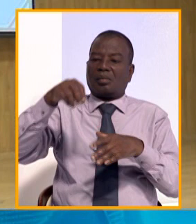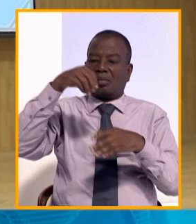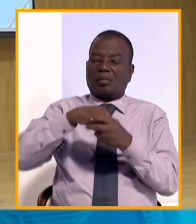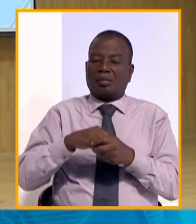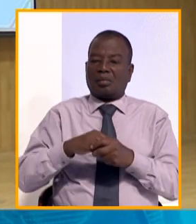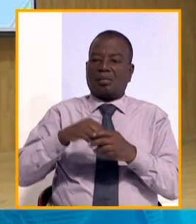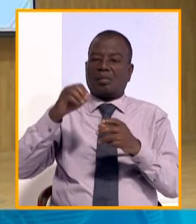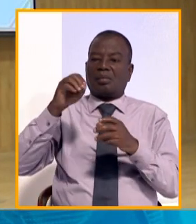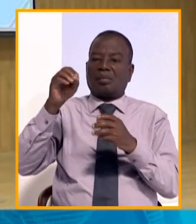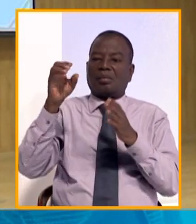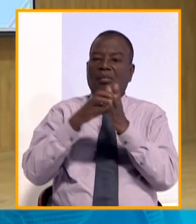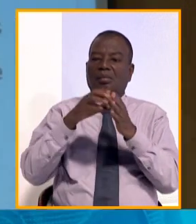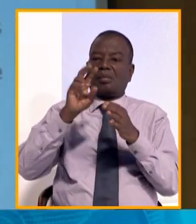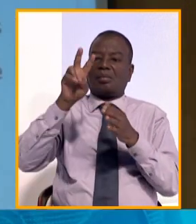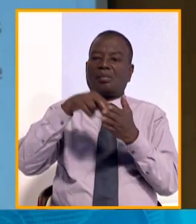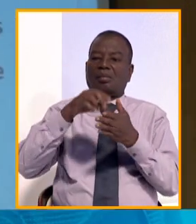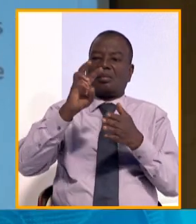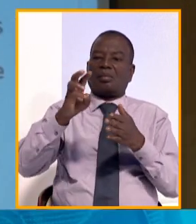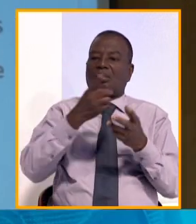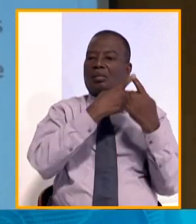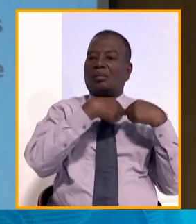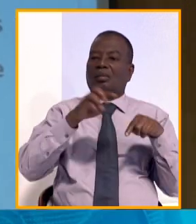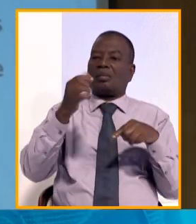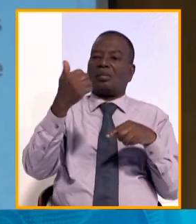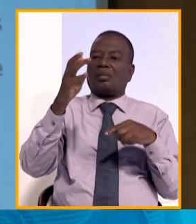la Constitution de 2016. Depuis le